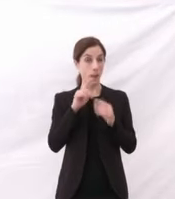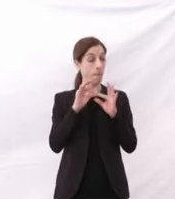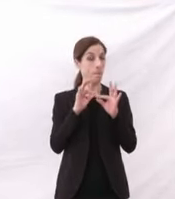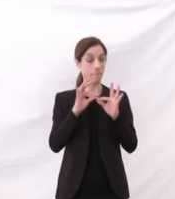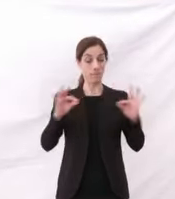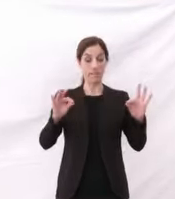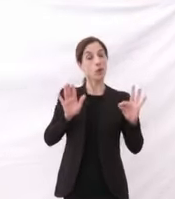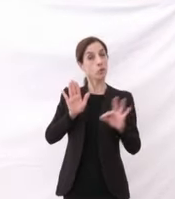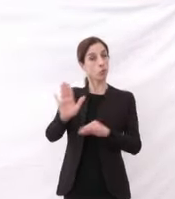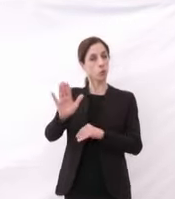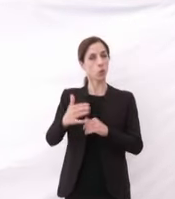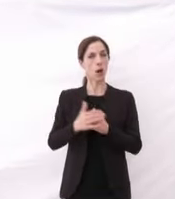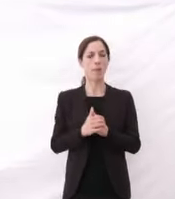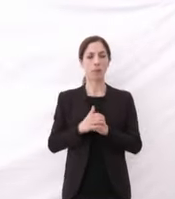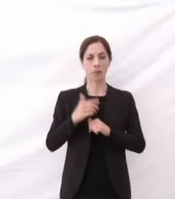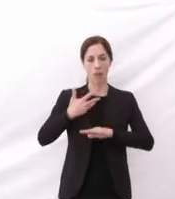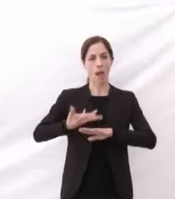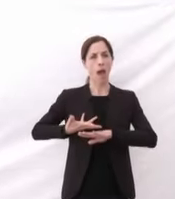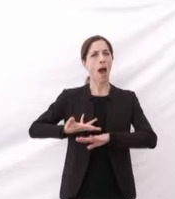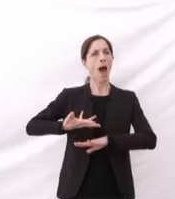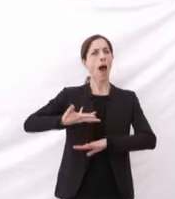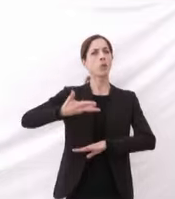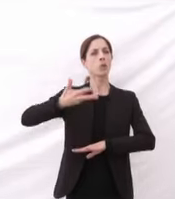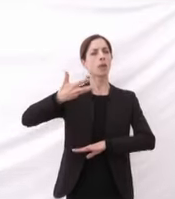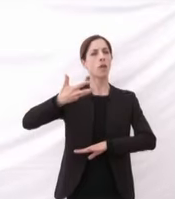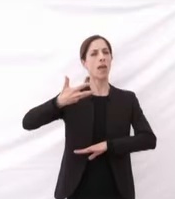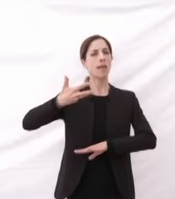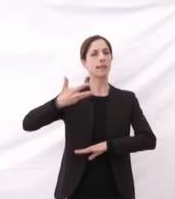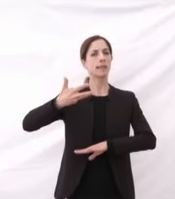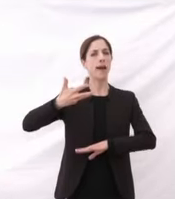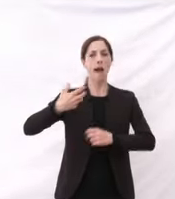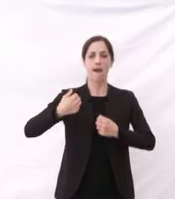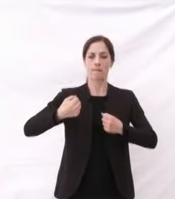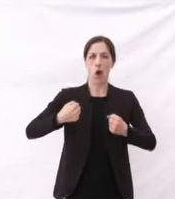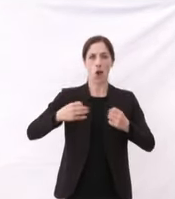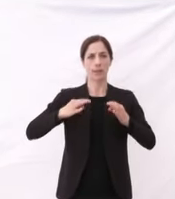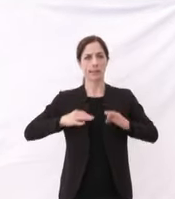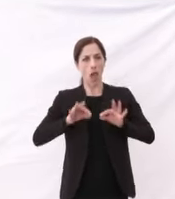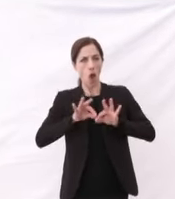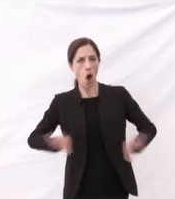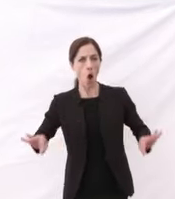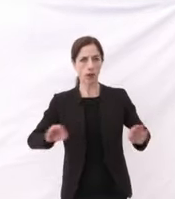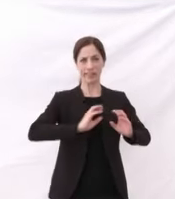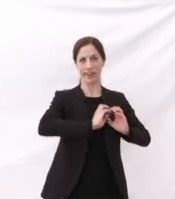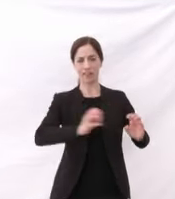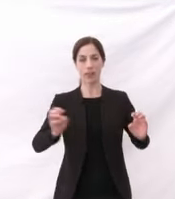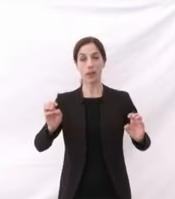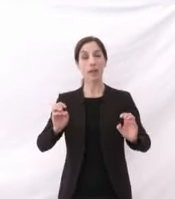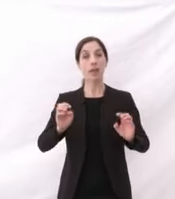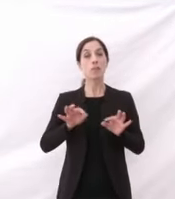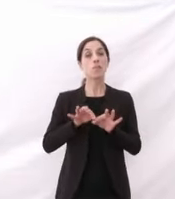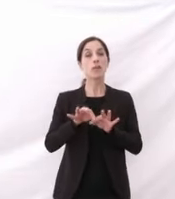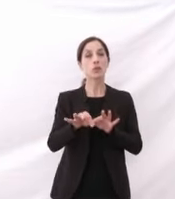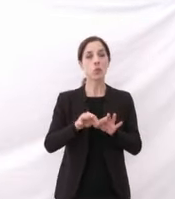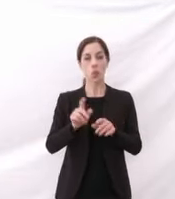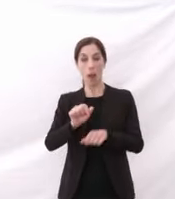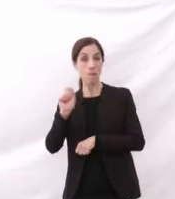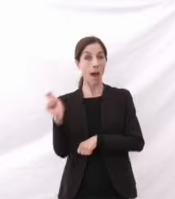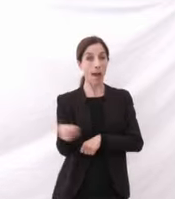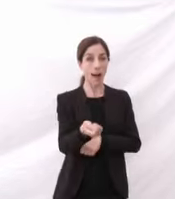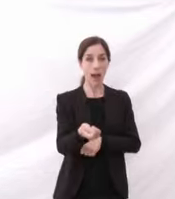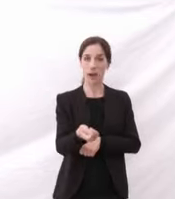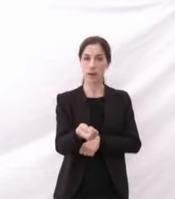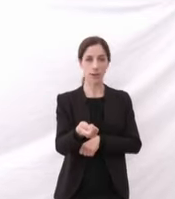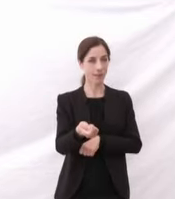Parole sue. L'autorevolezza delle forze dell'ordine non si misura sui manganelli,